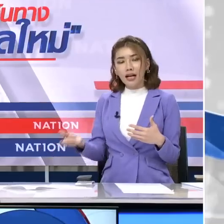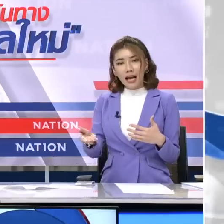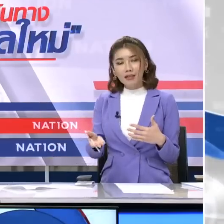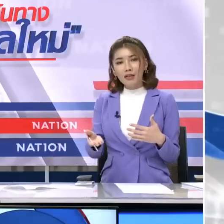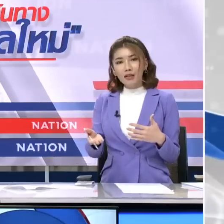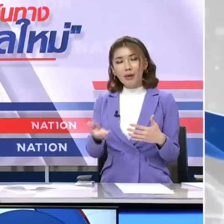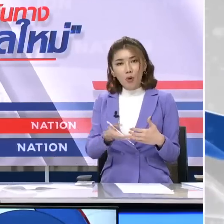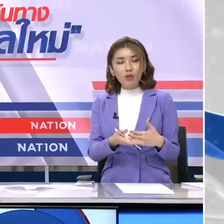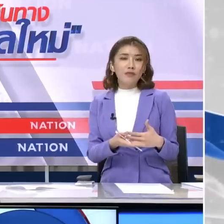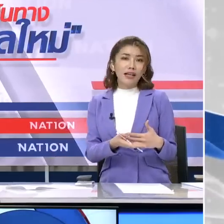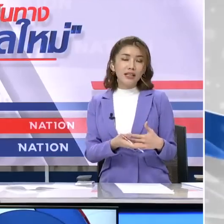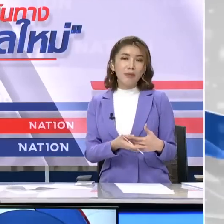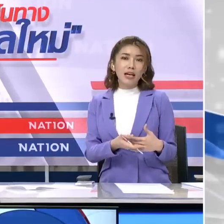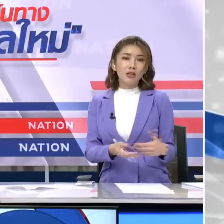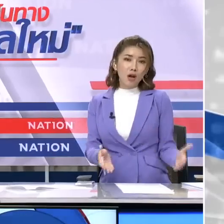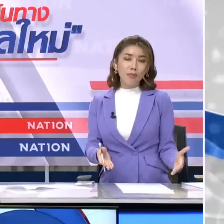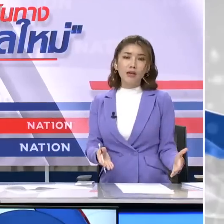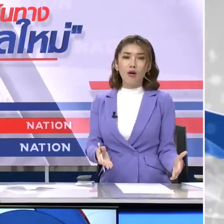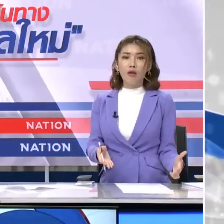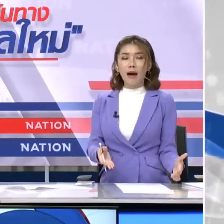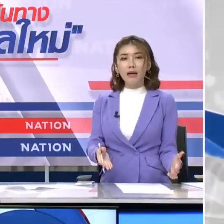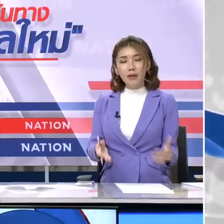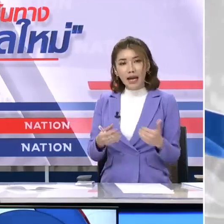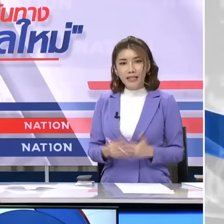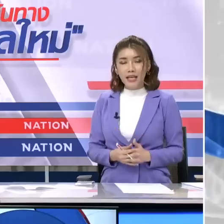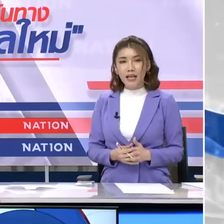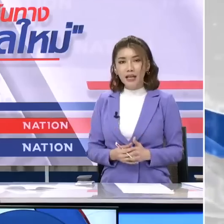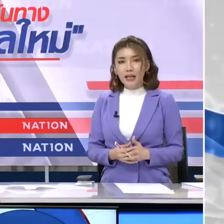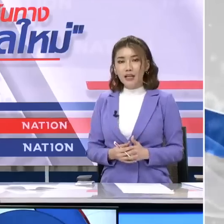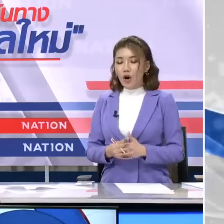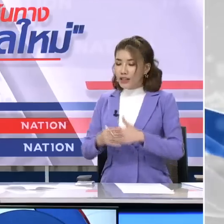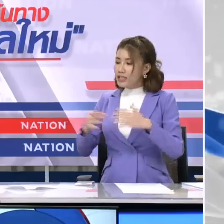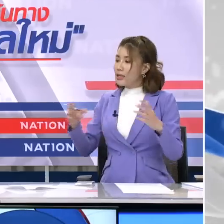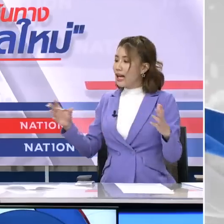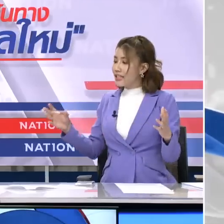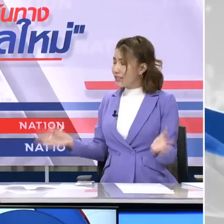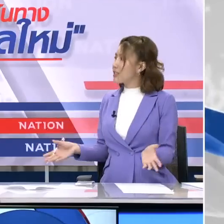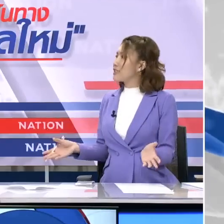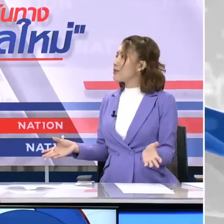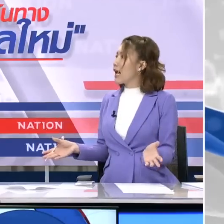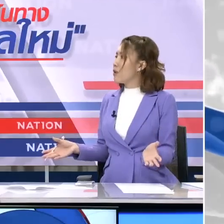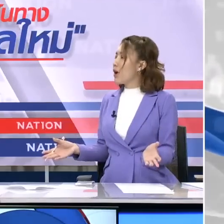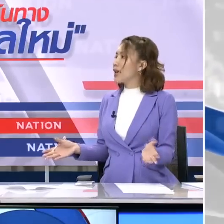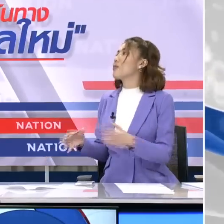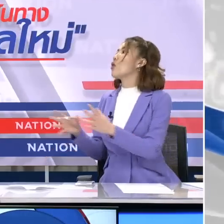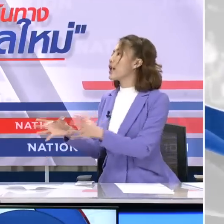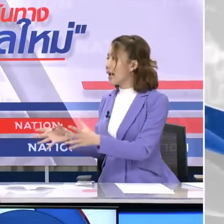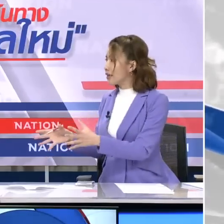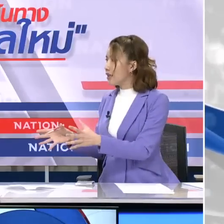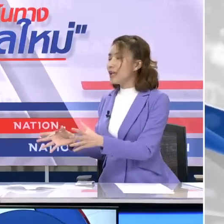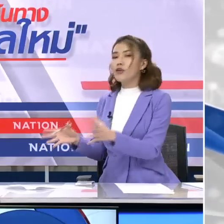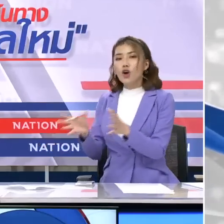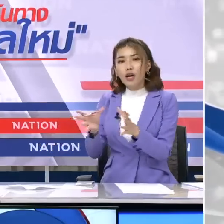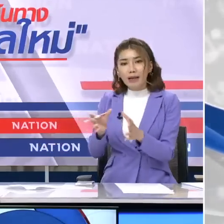ล้วดังนั้นประมุขในฝ่ายนิติบัญญัติก็ต้องเป็นของพรรคเพื่อไทยสิก่อนที่จะมีการหย่าสื่อกันใช่ไหมคะบอกว่าเดี๋ยวไปคุย